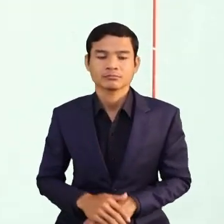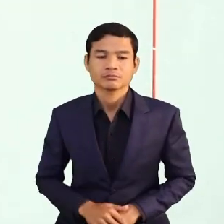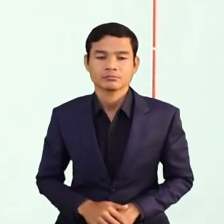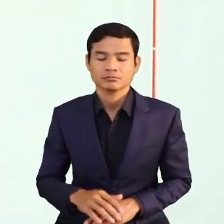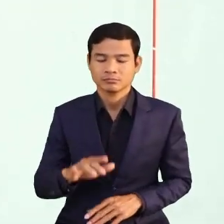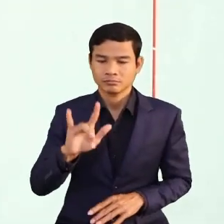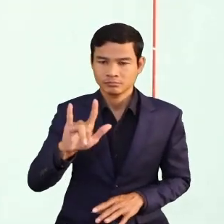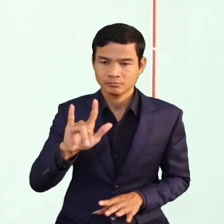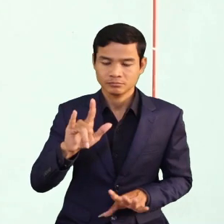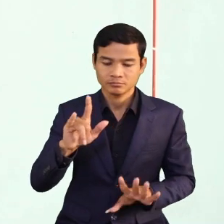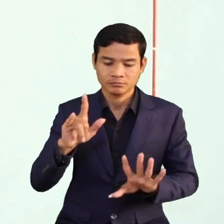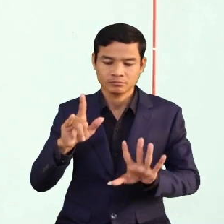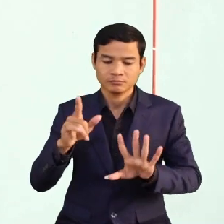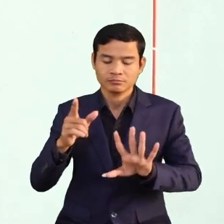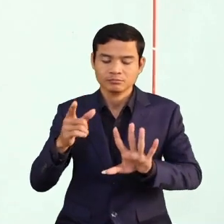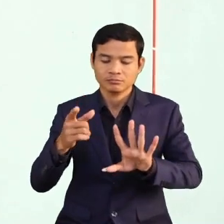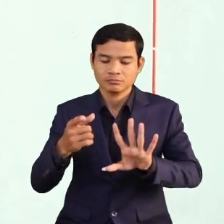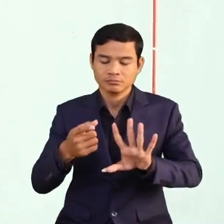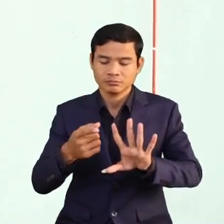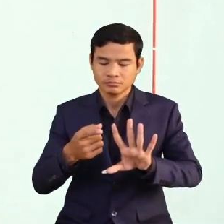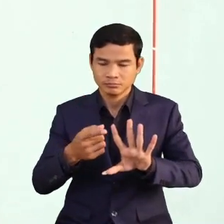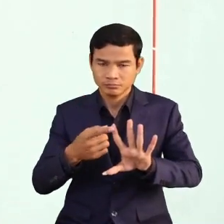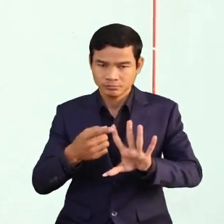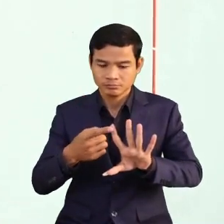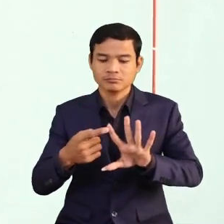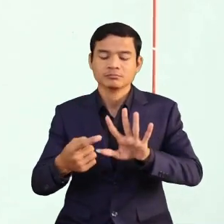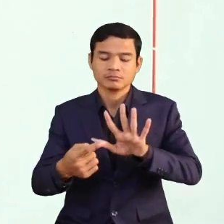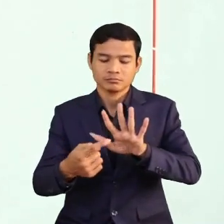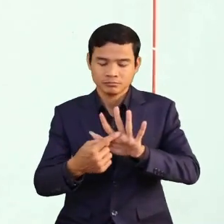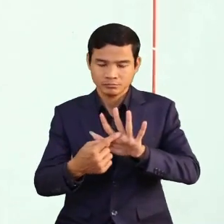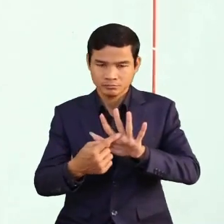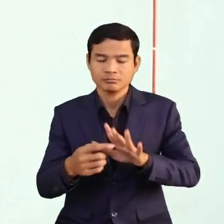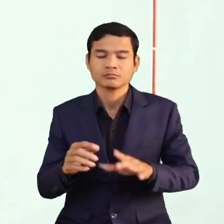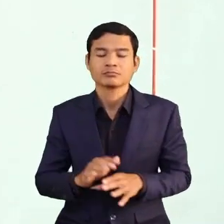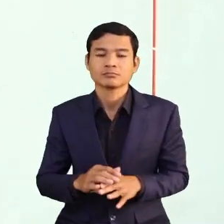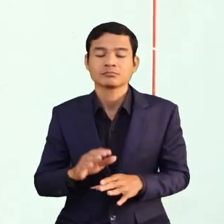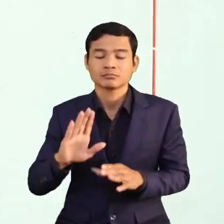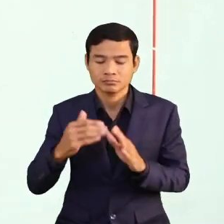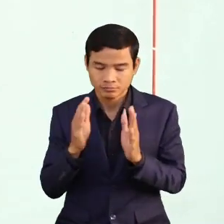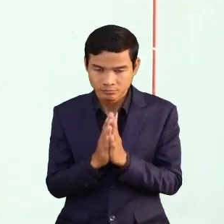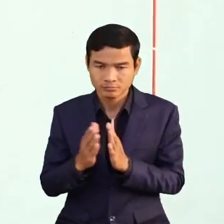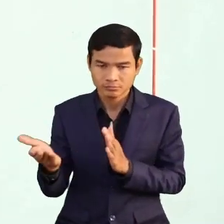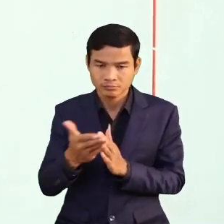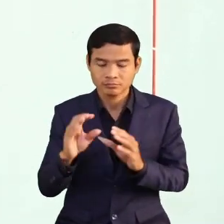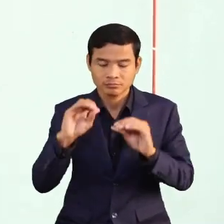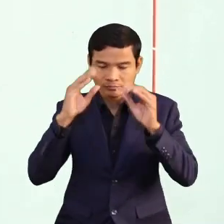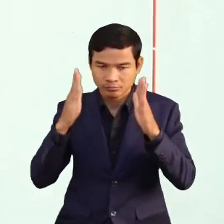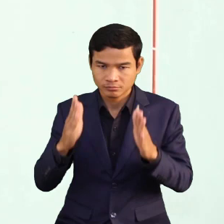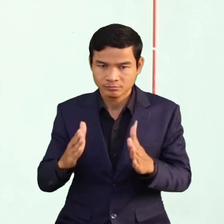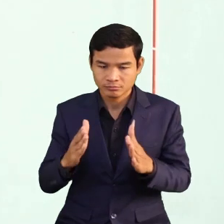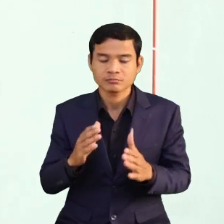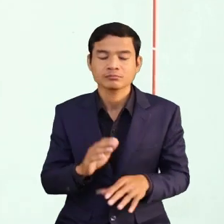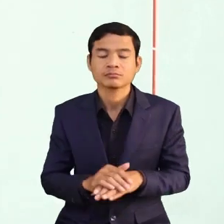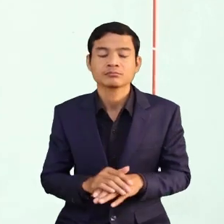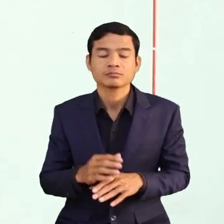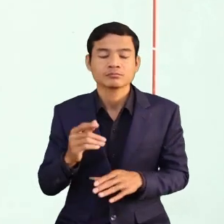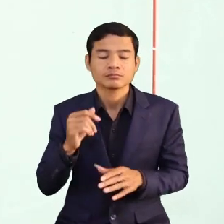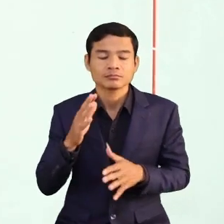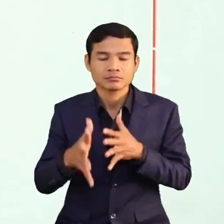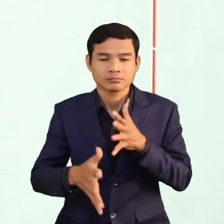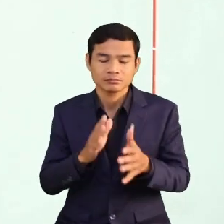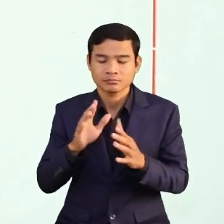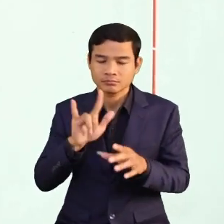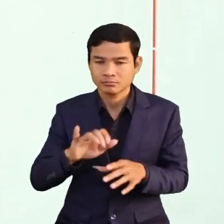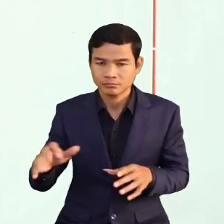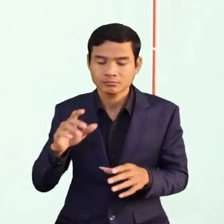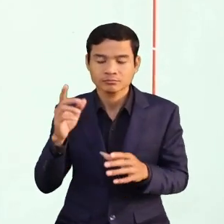ปอไอ้ไปจ้าอาการในครูสังคมทางกองกองประกาศจะมาสำหรับครูซ้ำประ